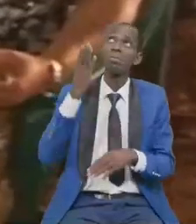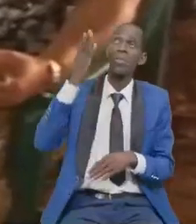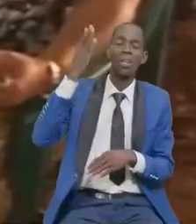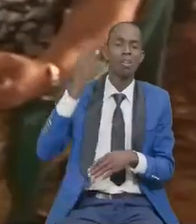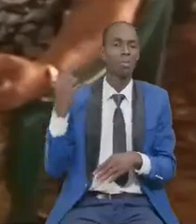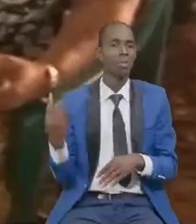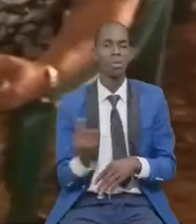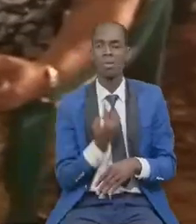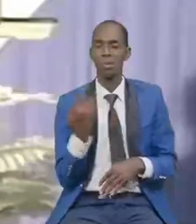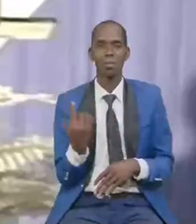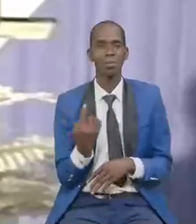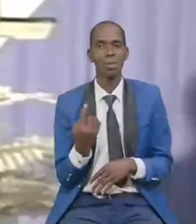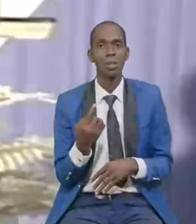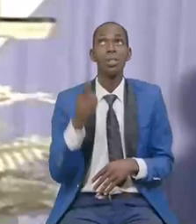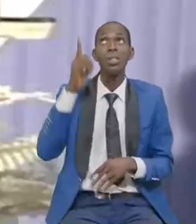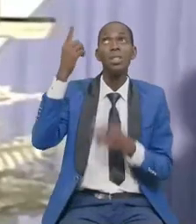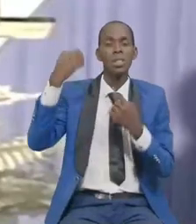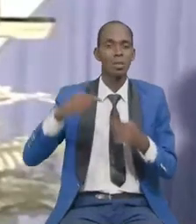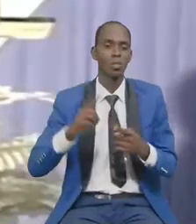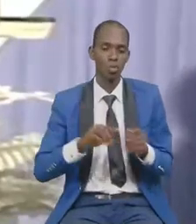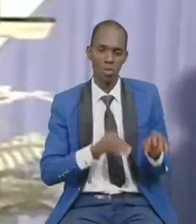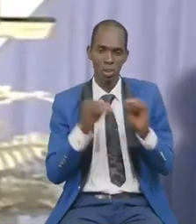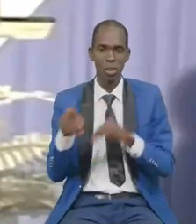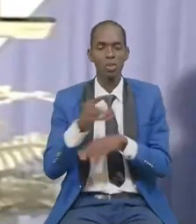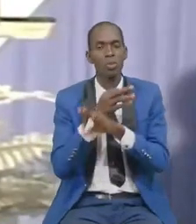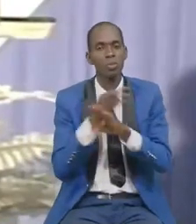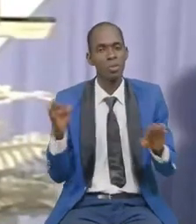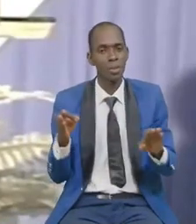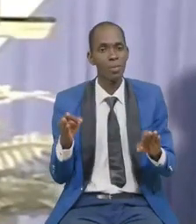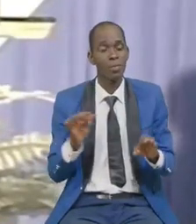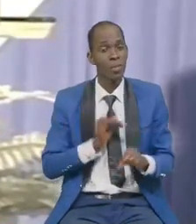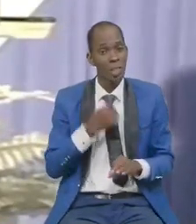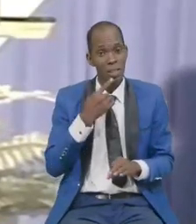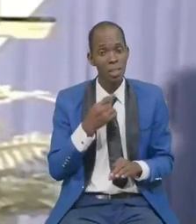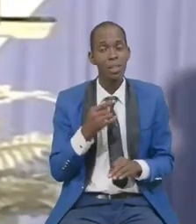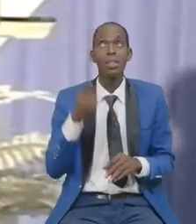Il vient t'affranchir. Quelqu'un là-bas, je dis, vient t'affranchir.